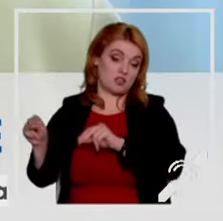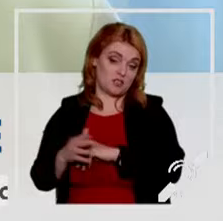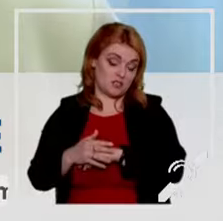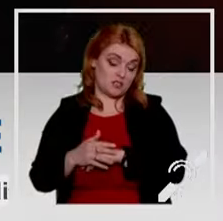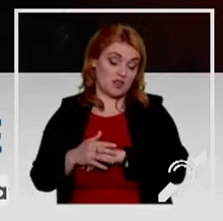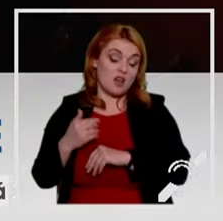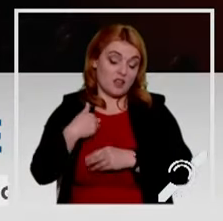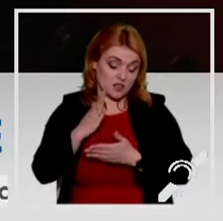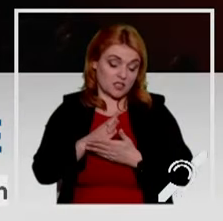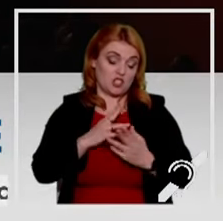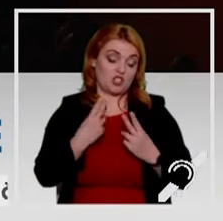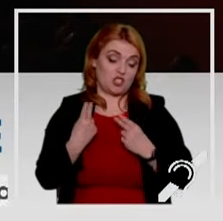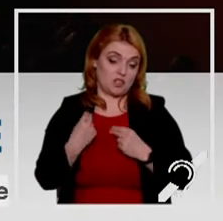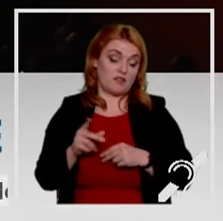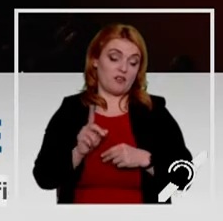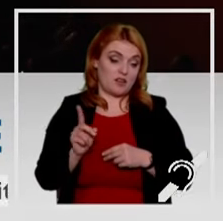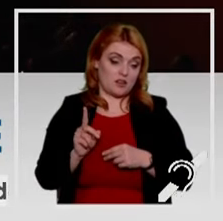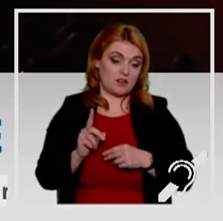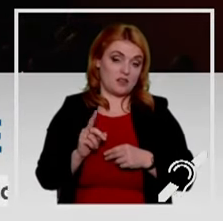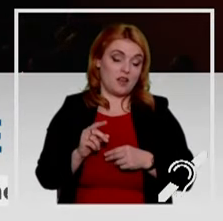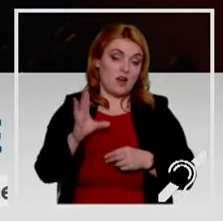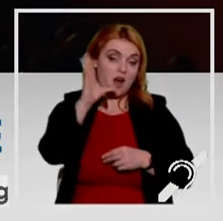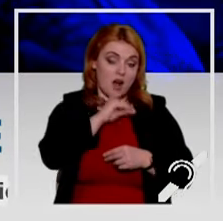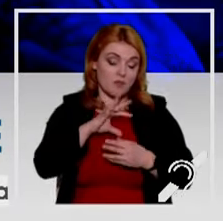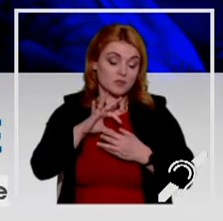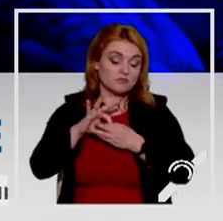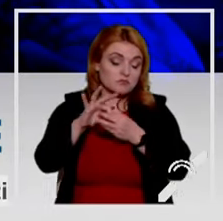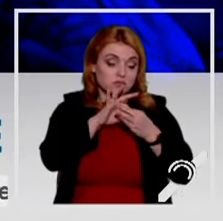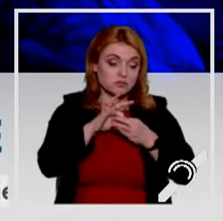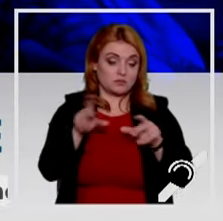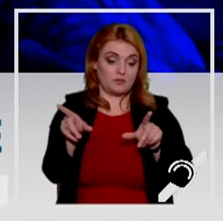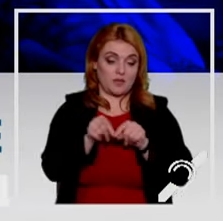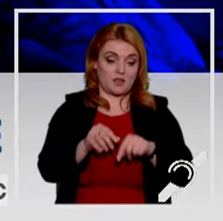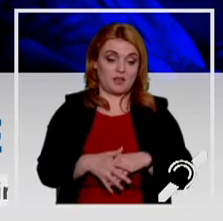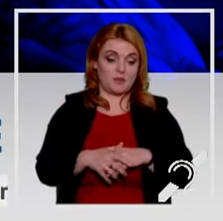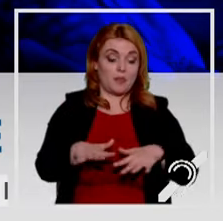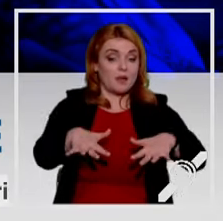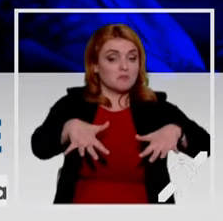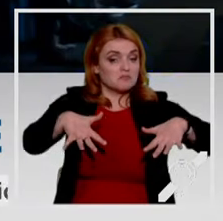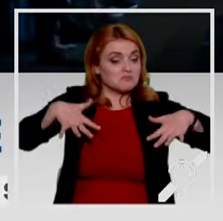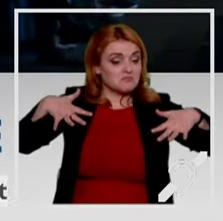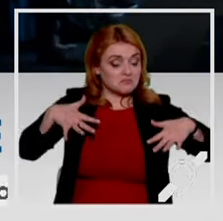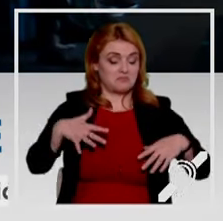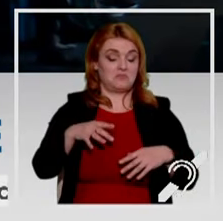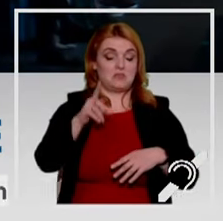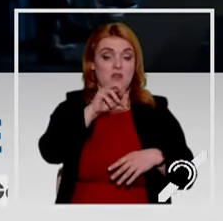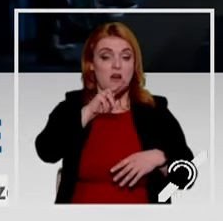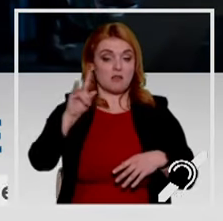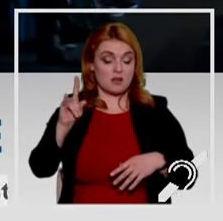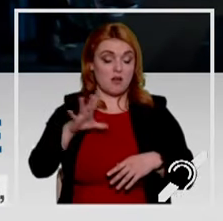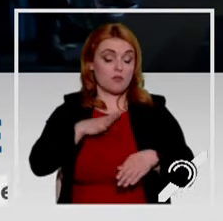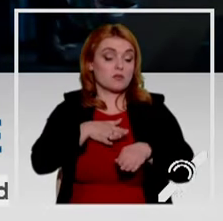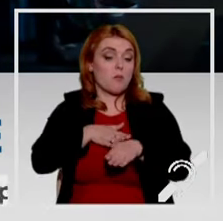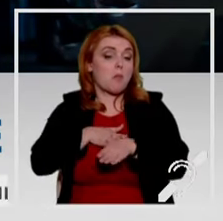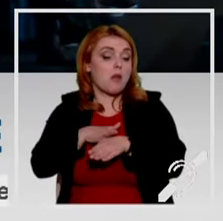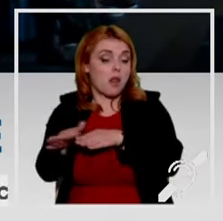exprimăm liber. Oamenii însetați de artă au umplut până la refuz și sălile de cinema în cadrul tradiționalelor evenimente,